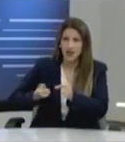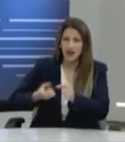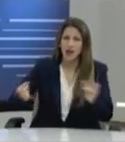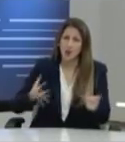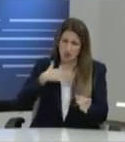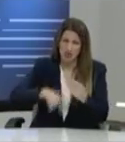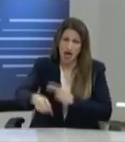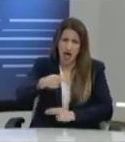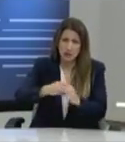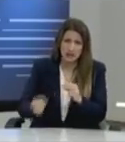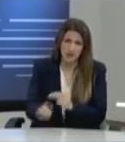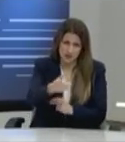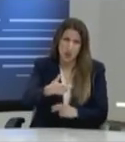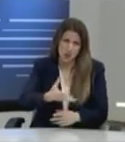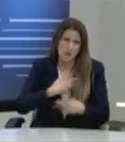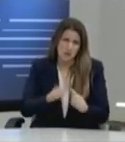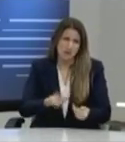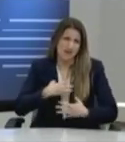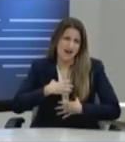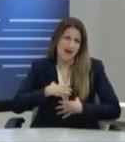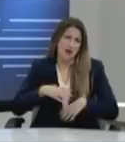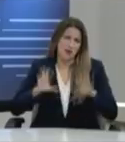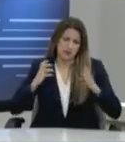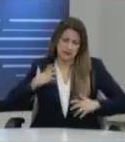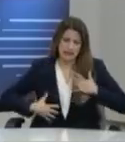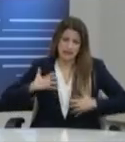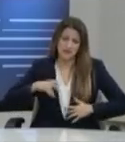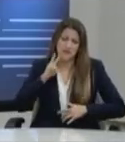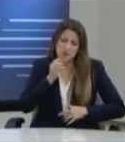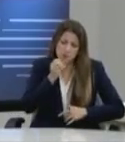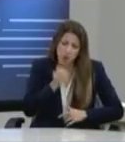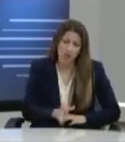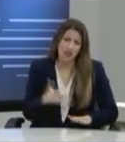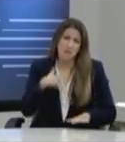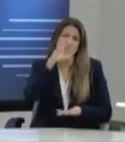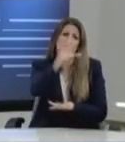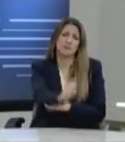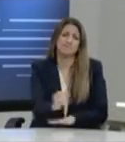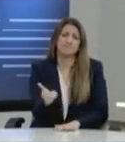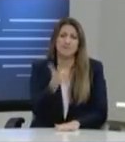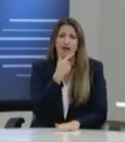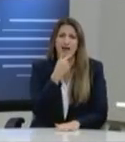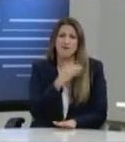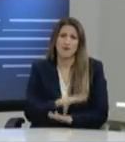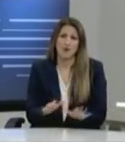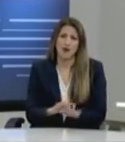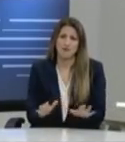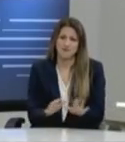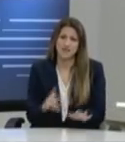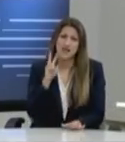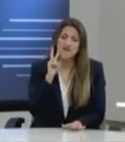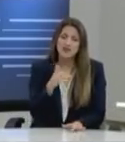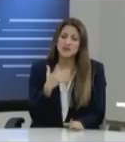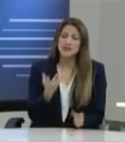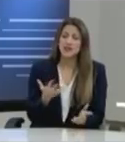θα κερδίσει τις επόμενες εκλογές? Γιατί αυτό σας απασχολεί. Αυτό το άγχος εκπέμπεται συνολικά σε αυτή τη συζήτηση. Μια διαχείριση